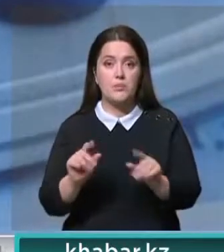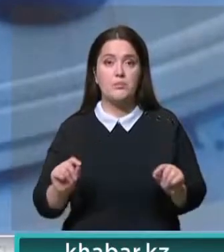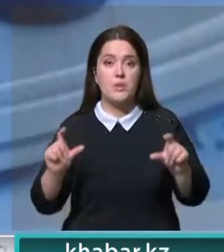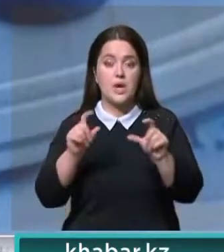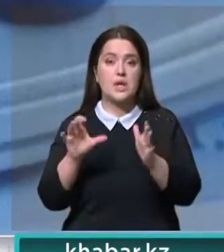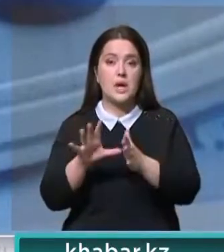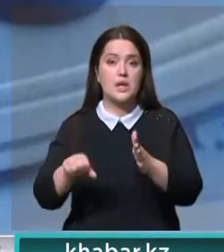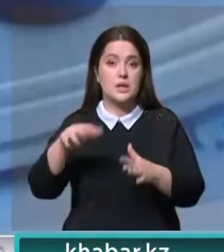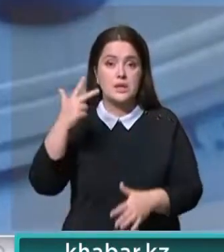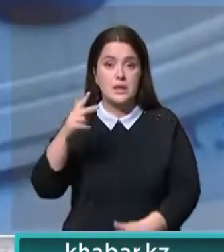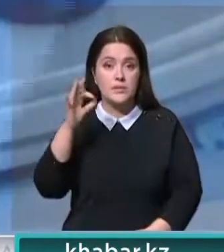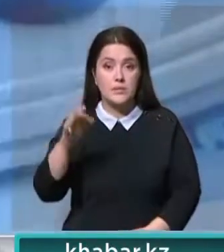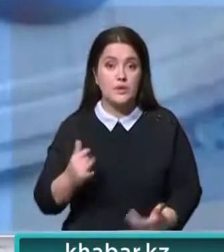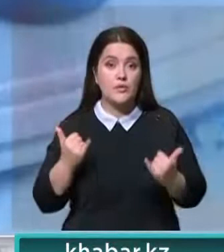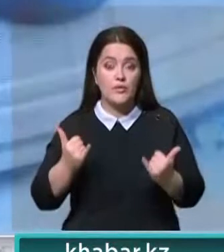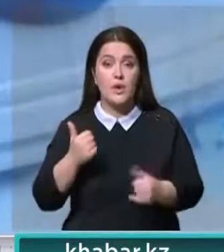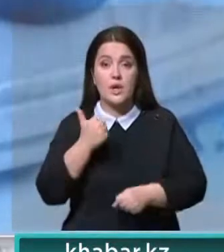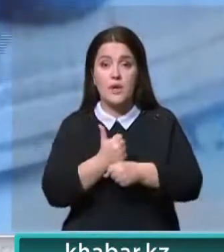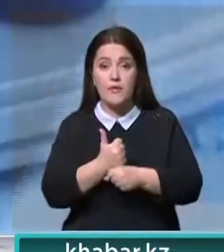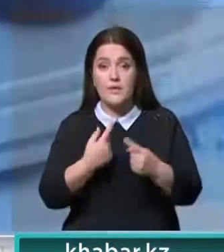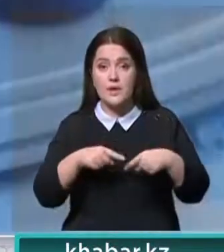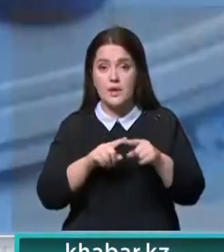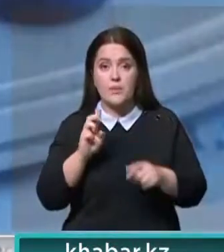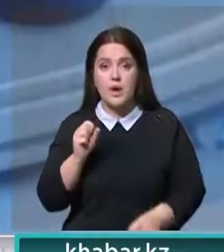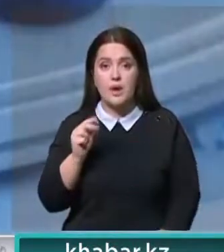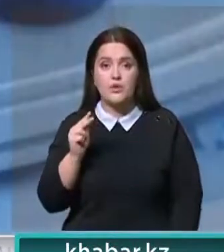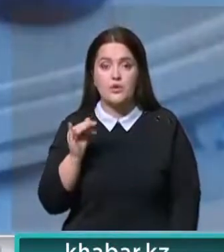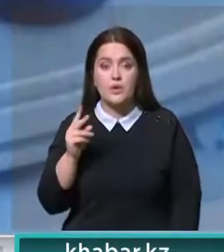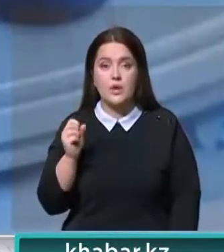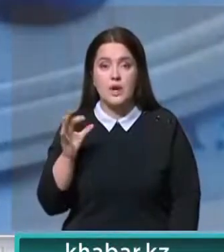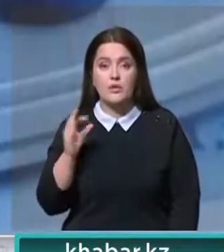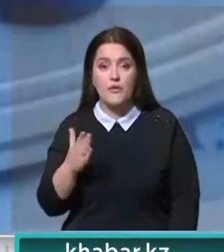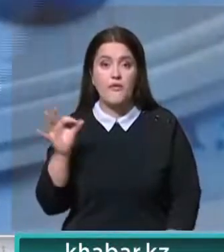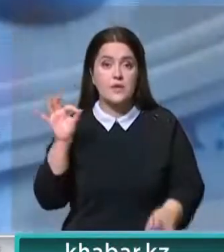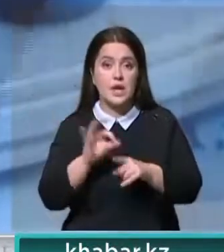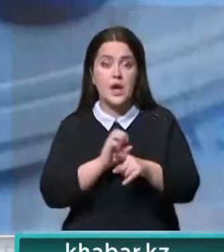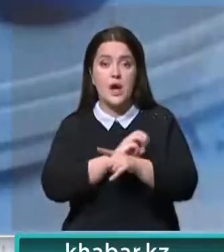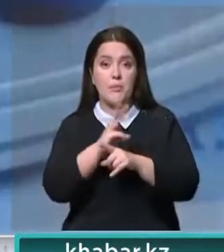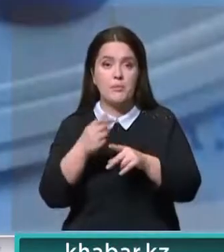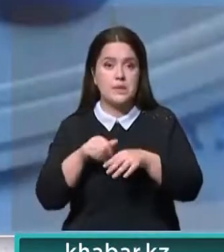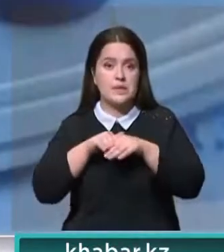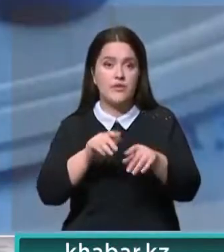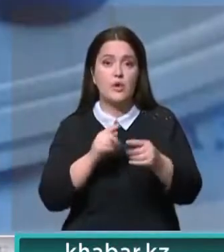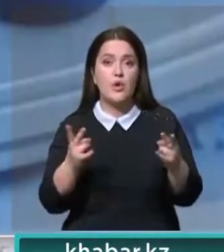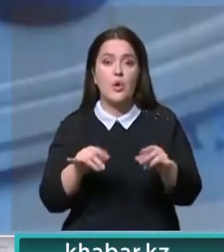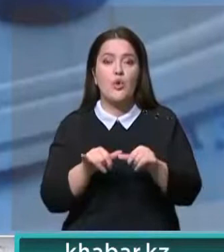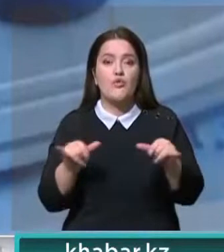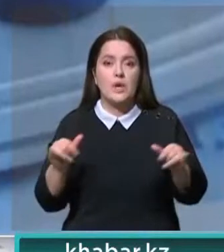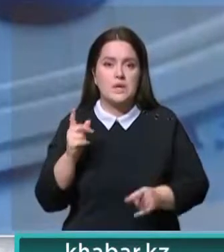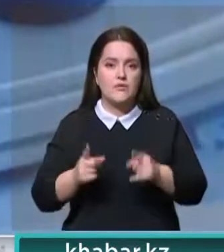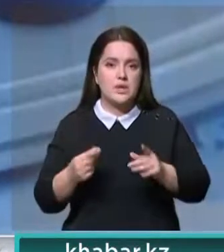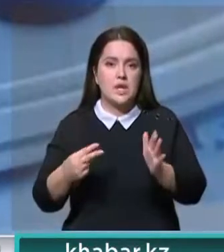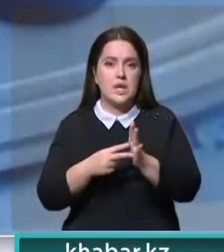тариф на электричество почти на треть. Об этом сегодня заявил глава ведомства Болат Акчулаков. По его словам, в целях обеспечения притока инвестиций необходимо